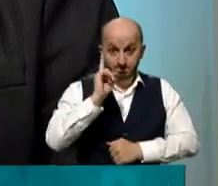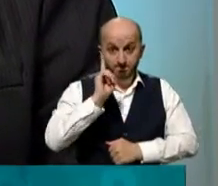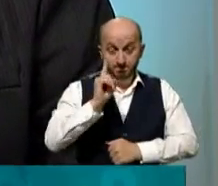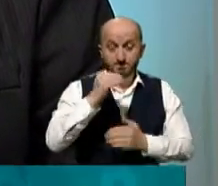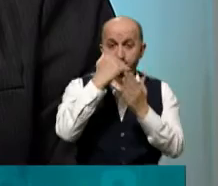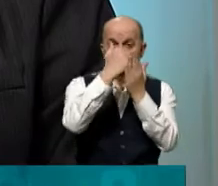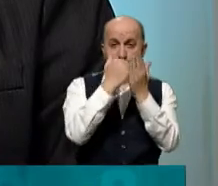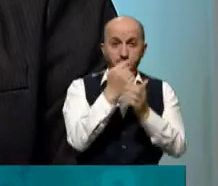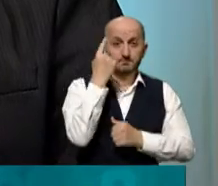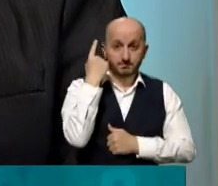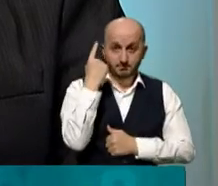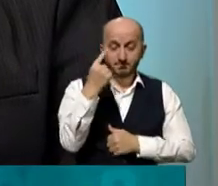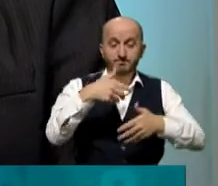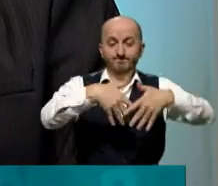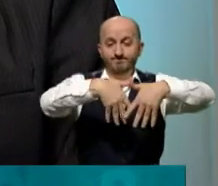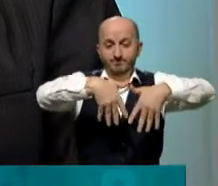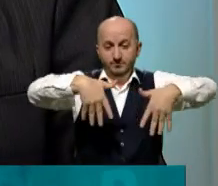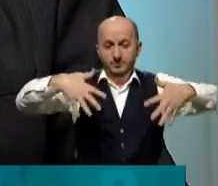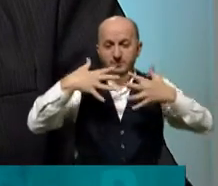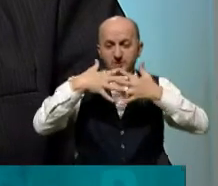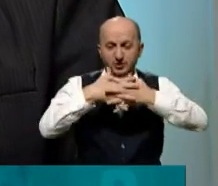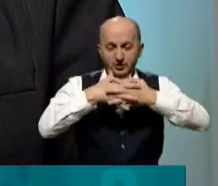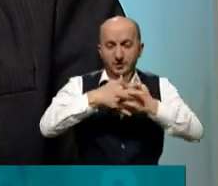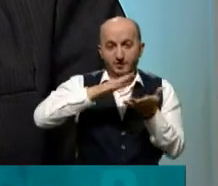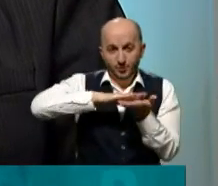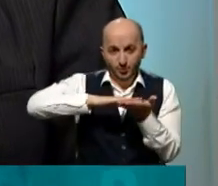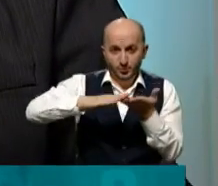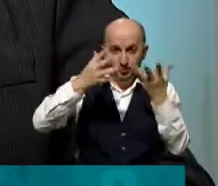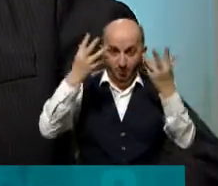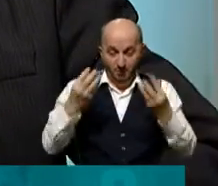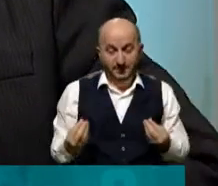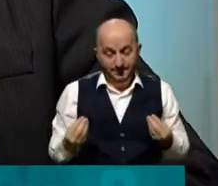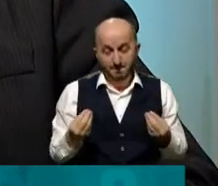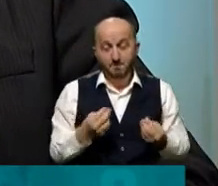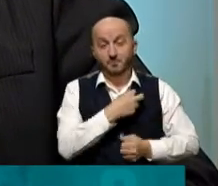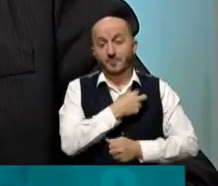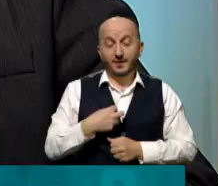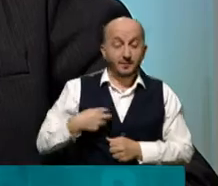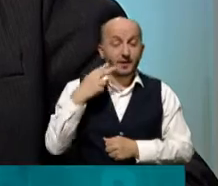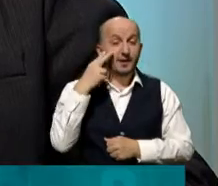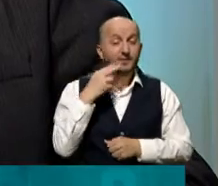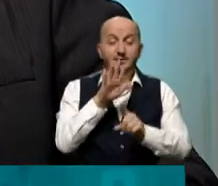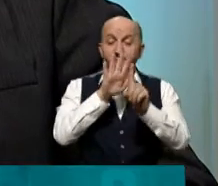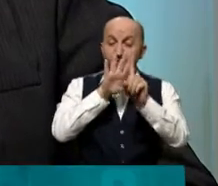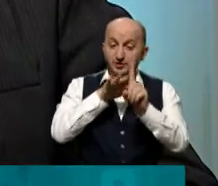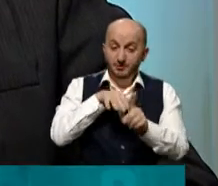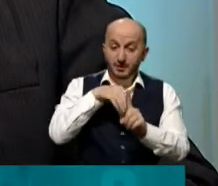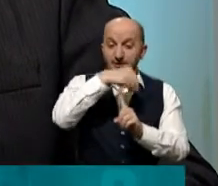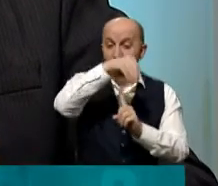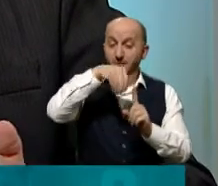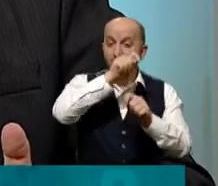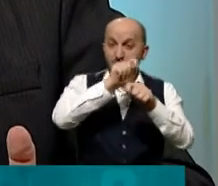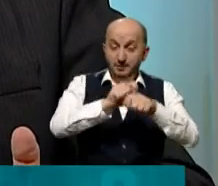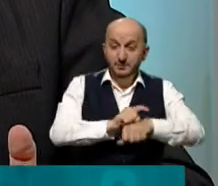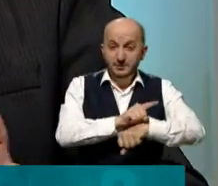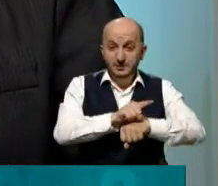hususlardan birisi safların sık ve düzgün olmasıdır. Yani Peygamberimiz cemaatin önüne geçtiği zaman